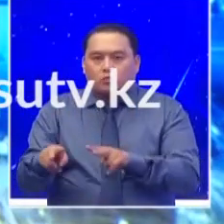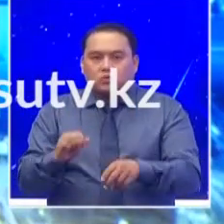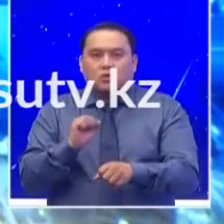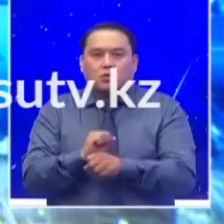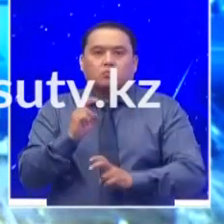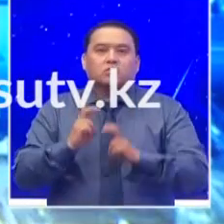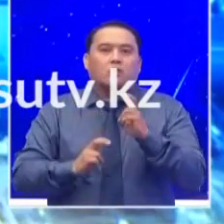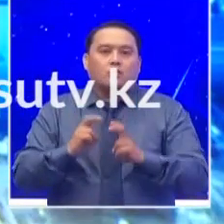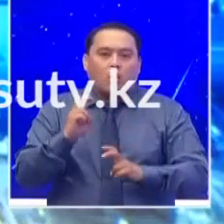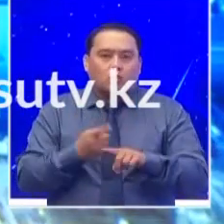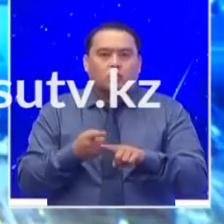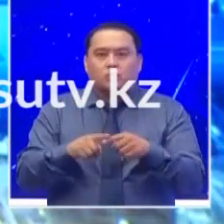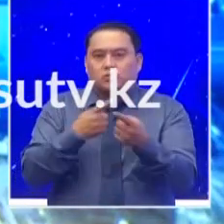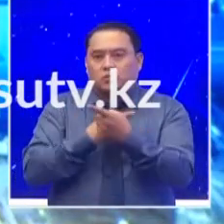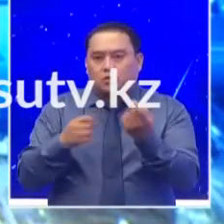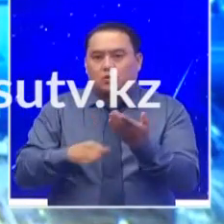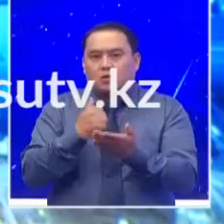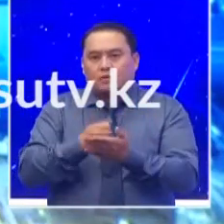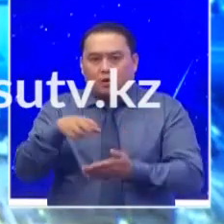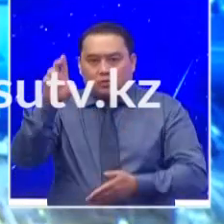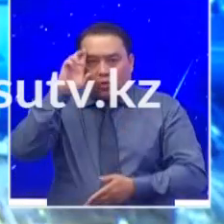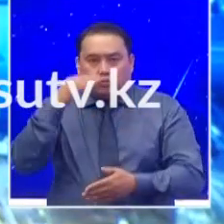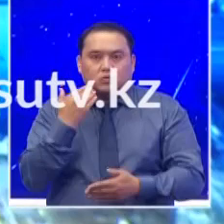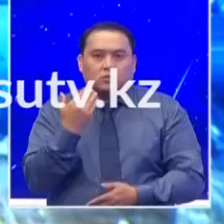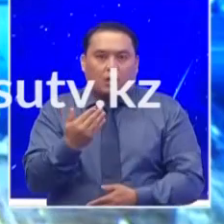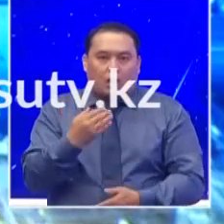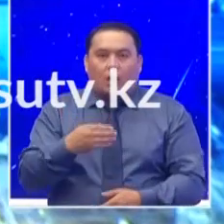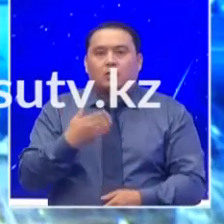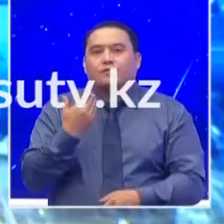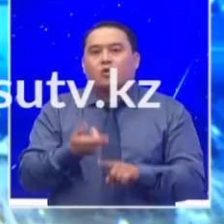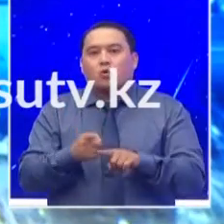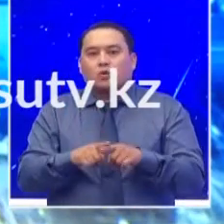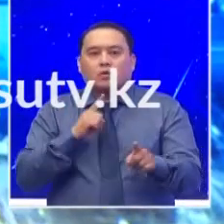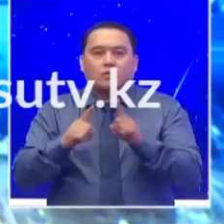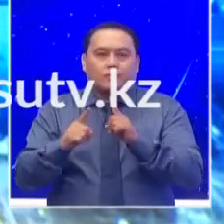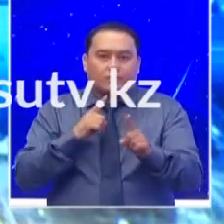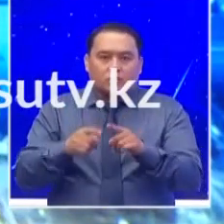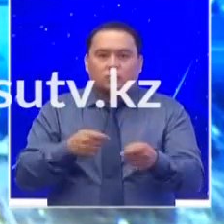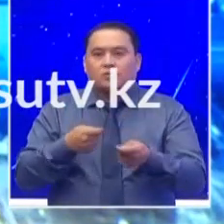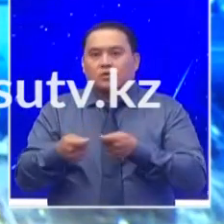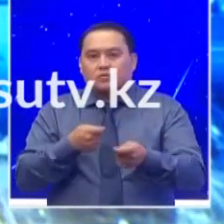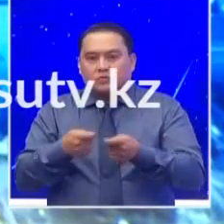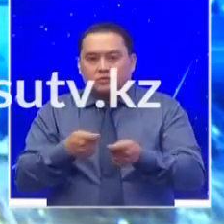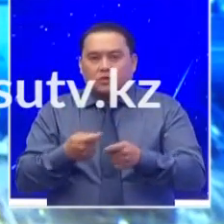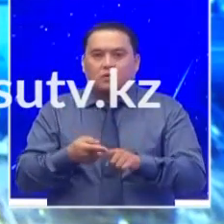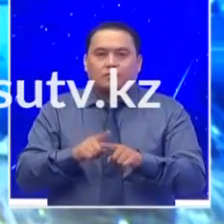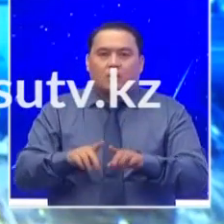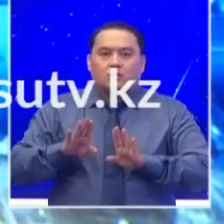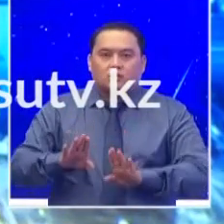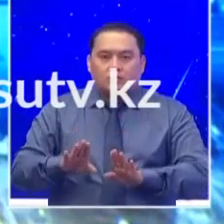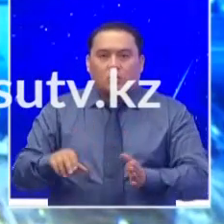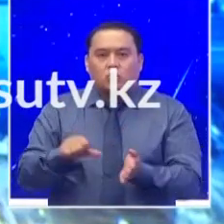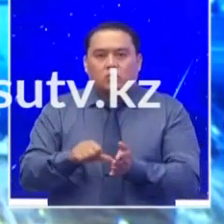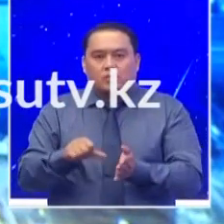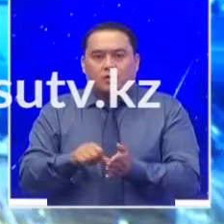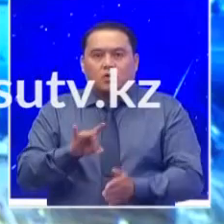простаивающих предприятий. Об этом сообщил сегодня глава Алматинской области Амандык Баталов в ходе правительственного селекторного совещания с